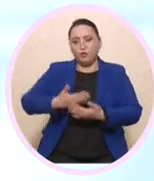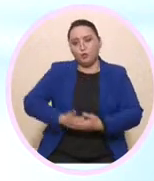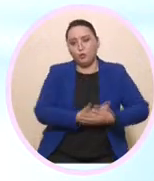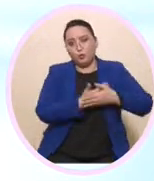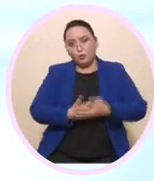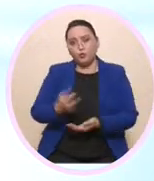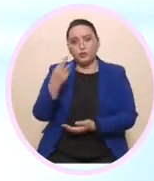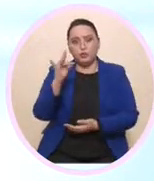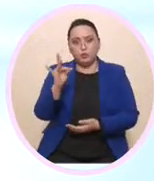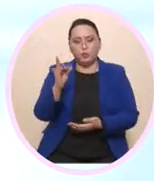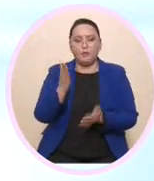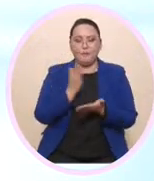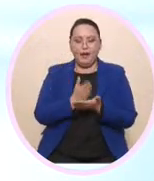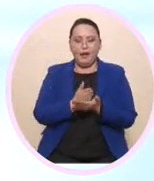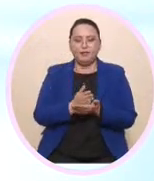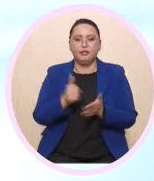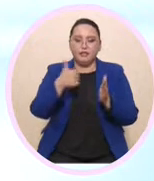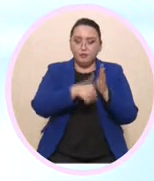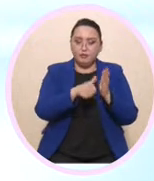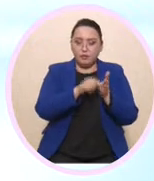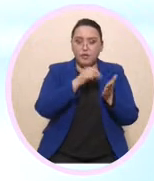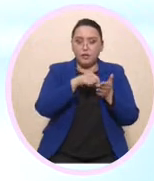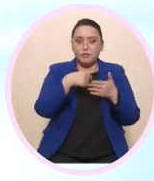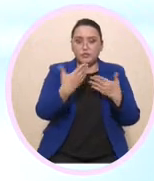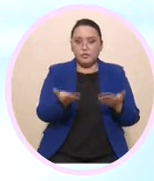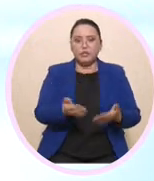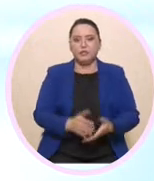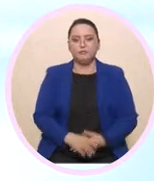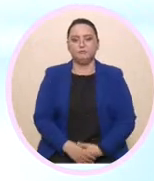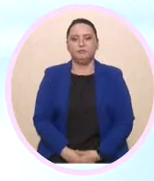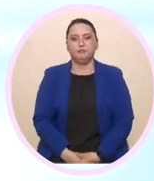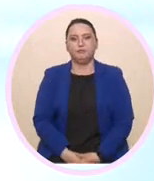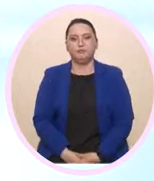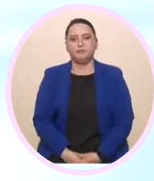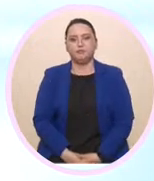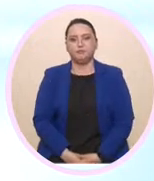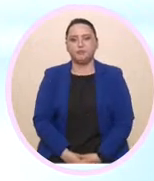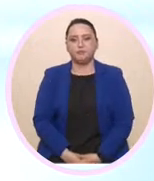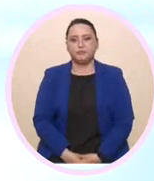За дөрөвдөө дэвтэр дээрээ тэмдэглэж аваарай хүүхдүүдээ.